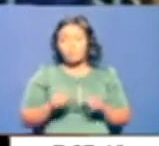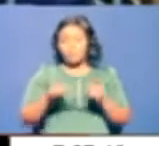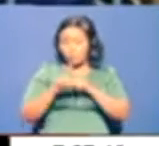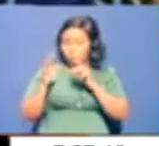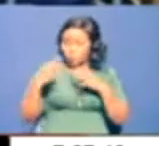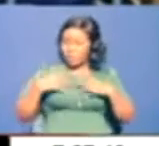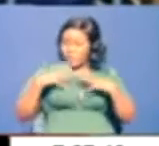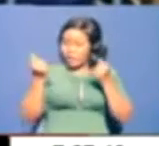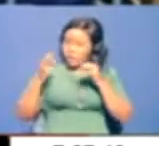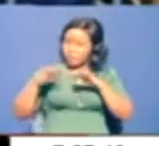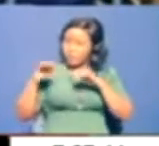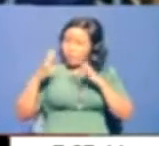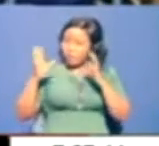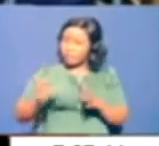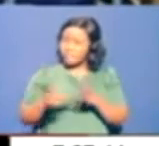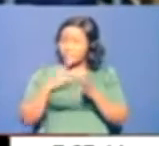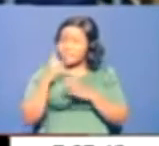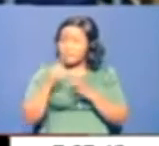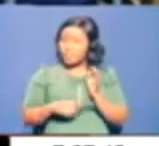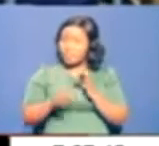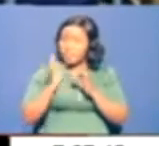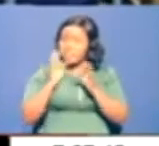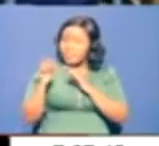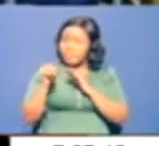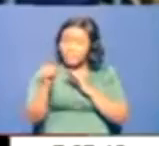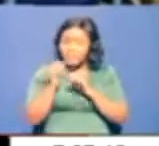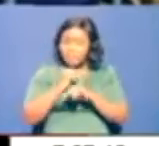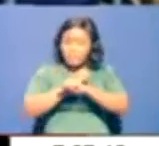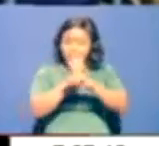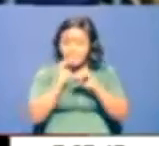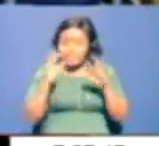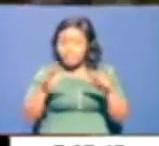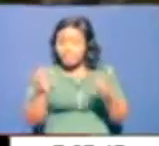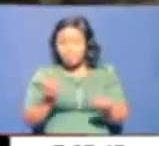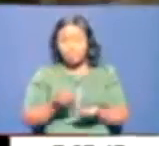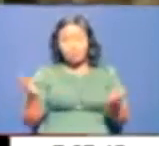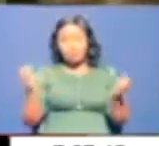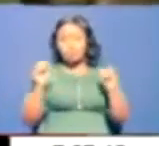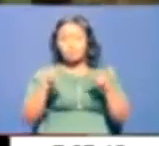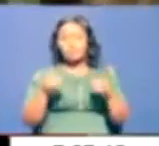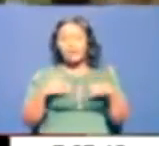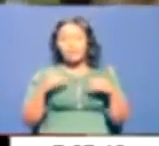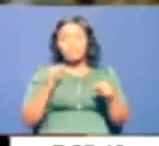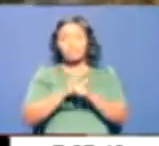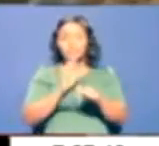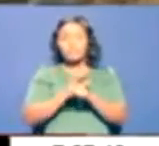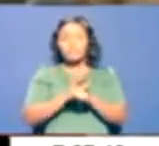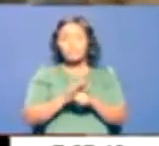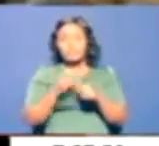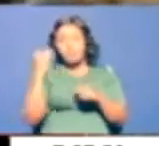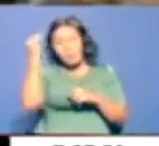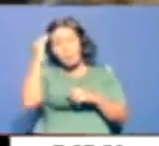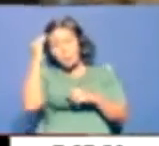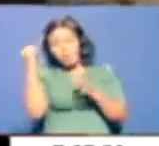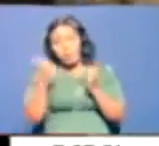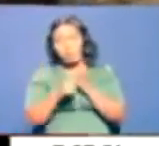matibabu, endapo minyoo hawatakabiliwa, basi watoto wanaweza kukumbwa na matatizo ya utapiamlo, kiakili na matatizo mengine